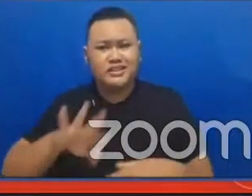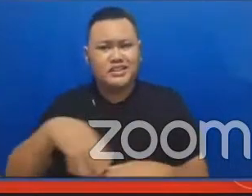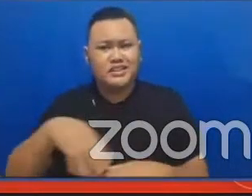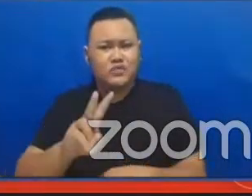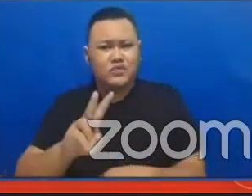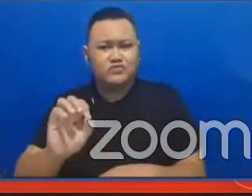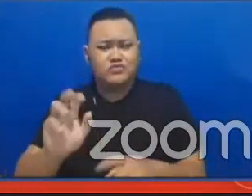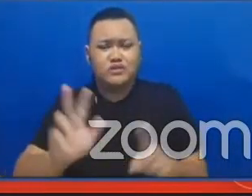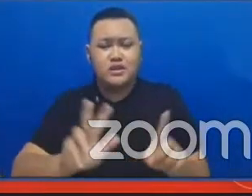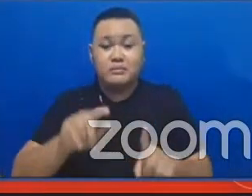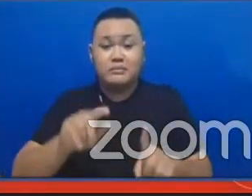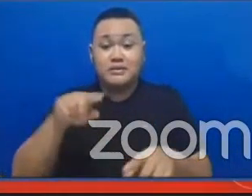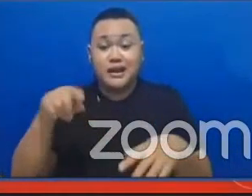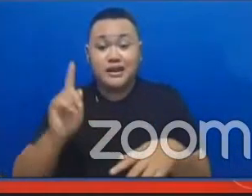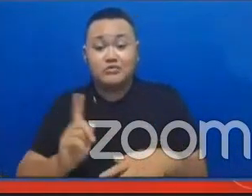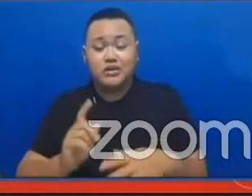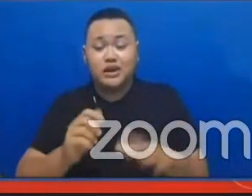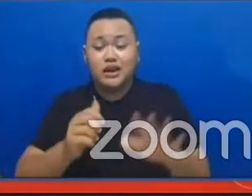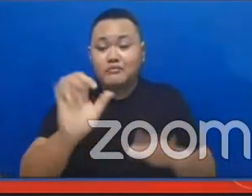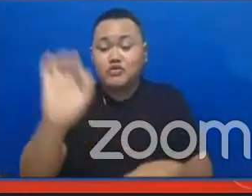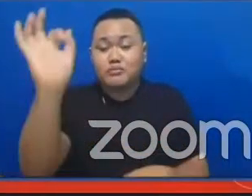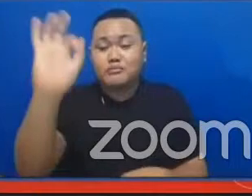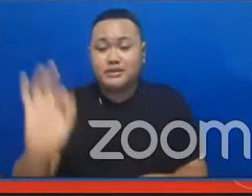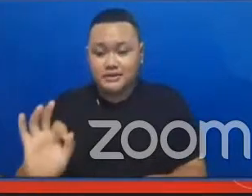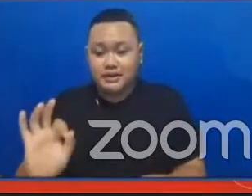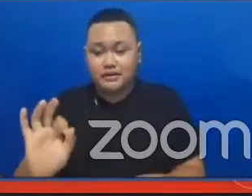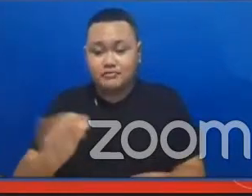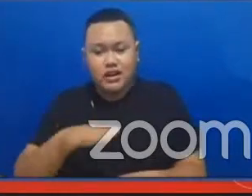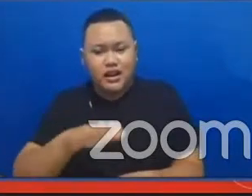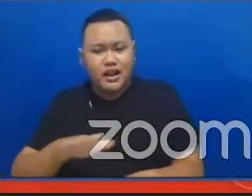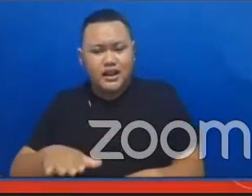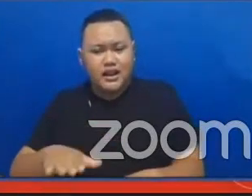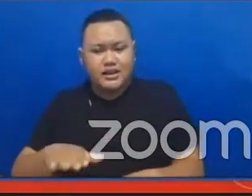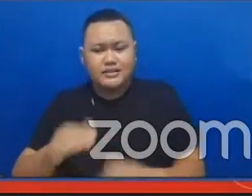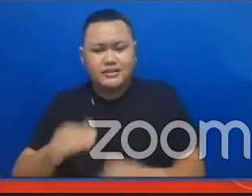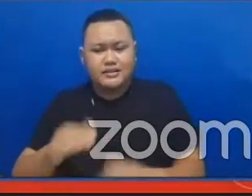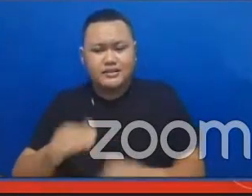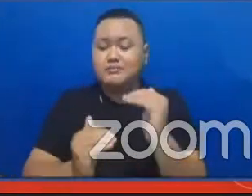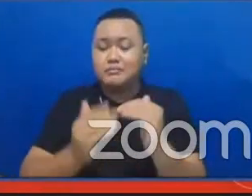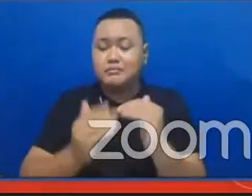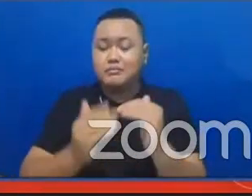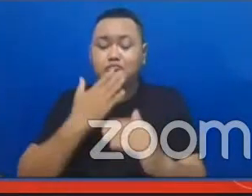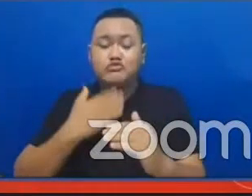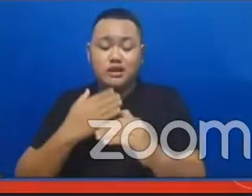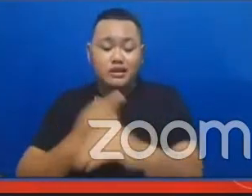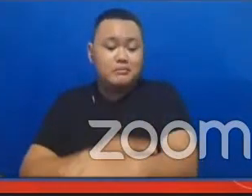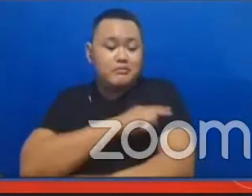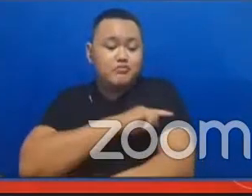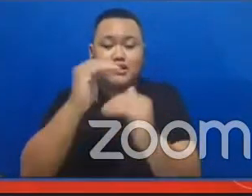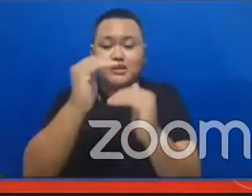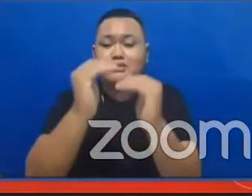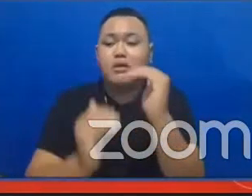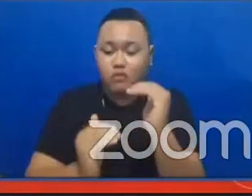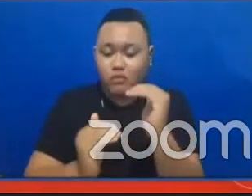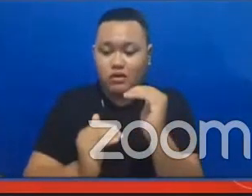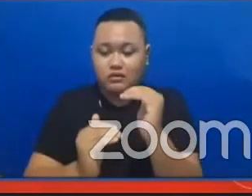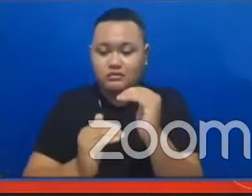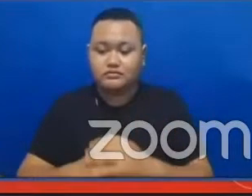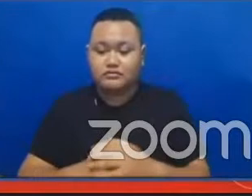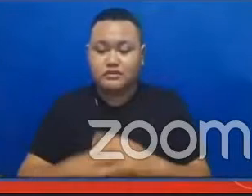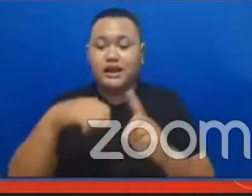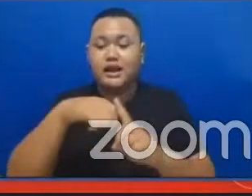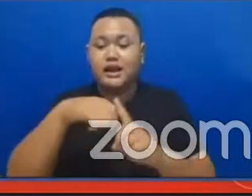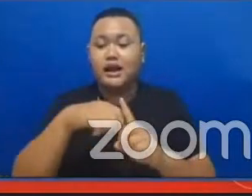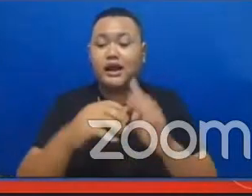masih terdapat 60% itu peserta didik kita di bawah kompetensi minimal. Nah, ini yang dirilis oleh